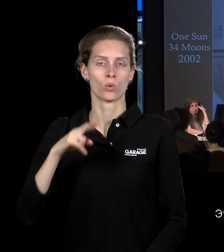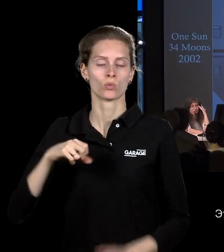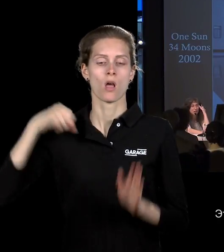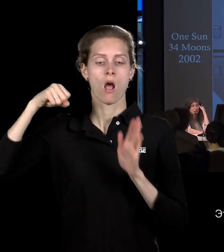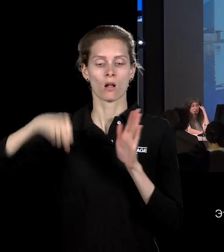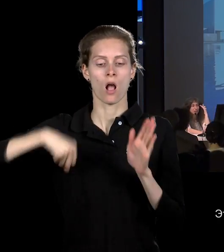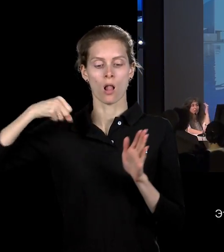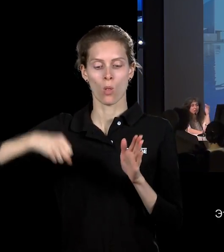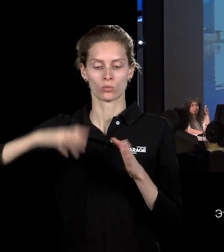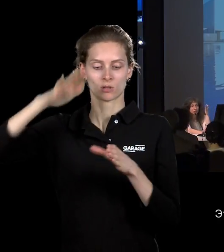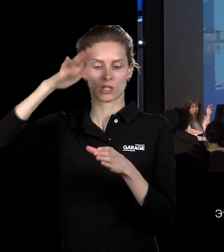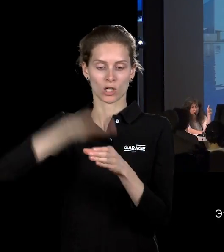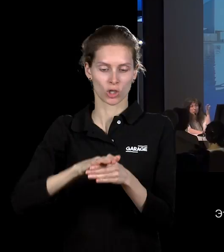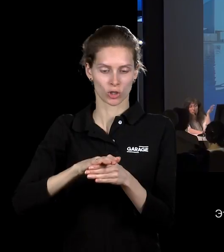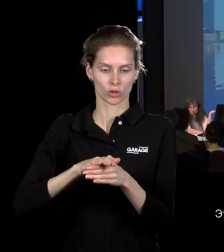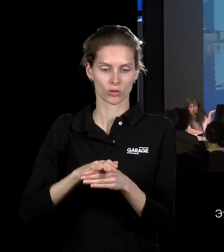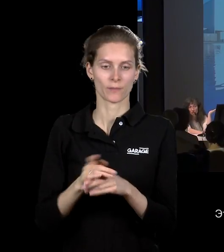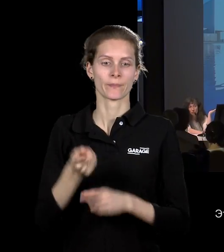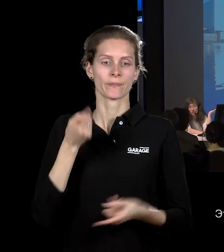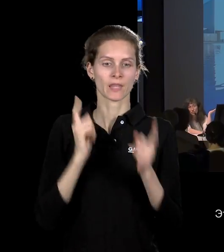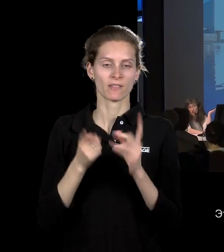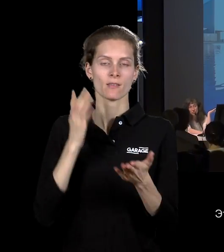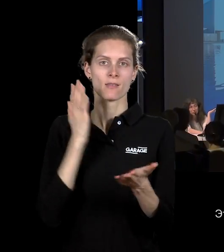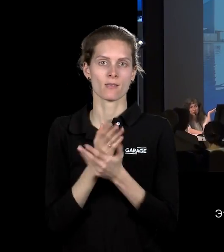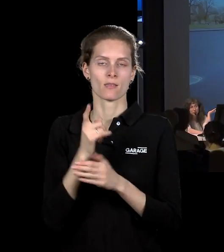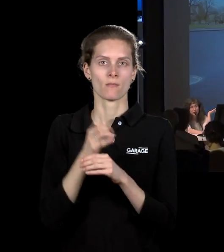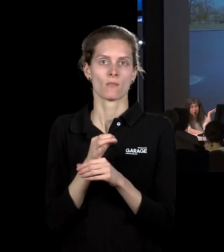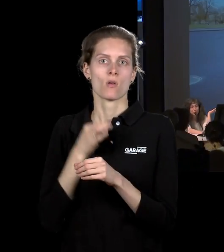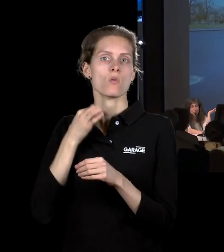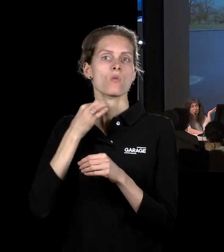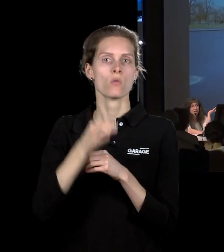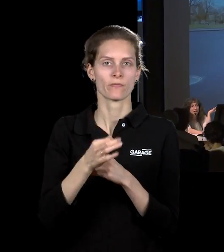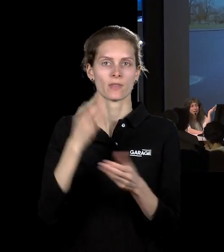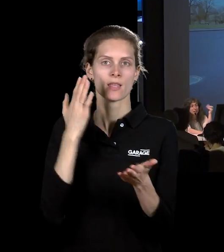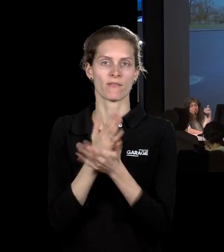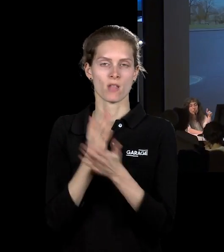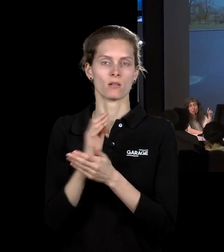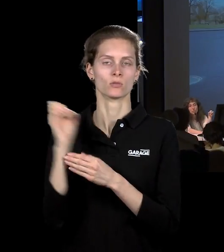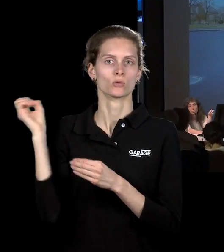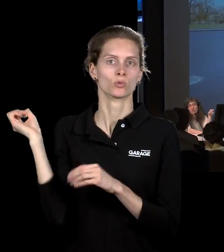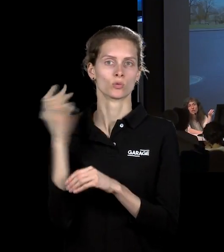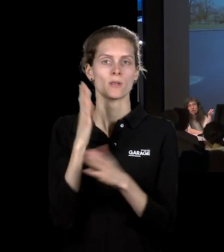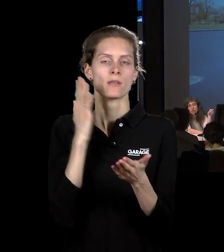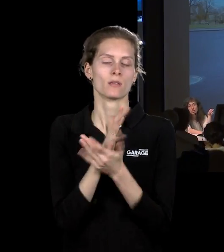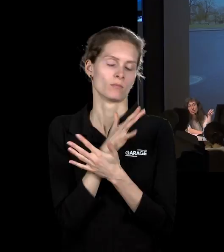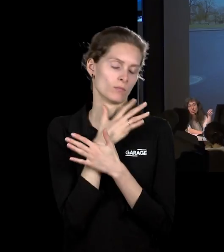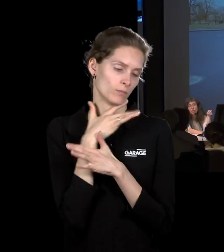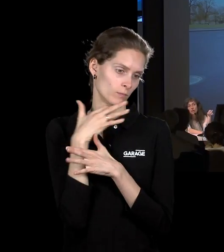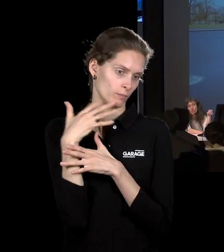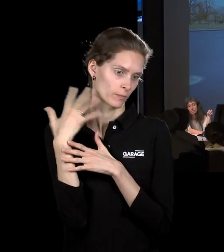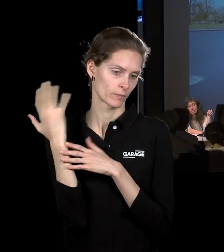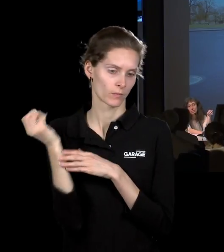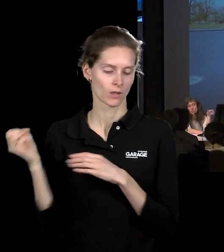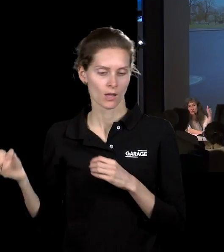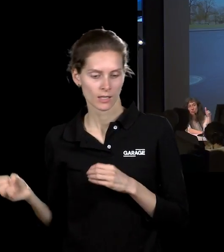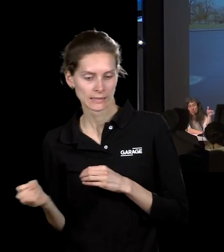накрытого крышкой, где действительно есть остров, который, видимо, является солнцем, и есть множество подсвеченных